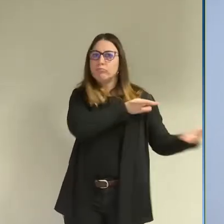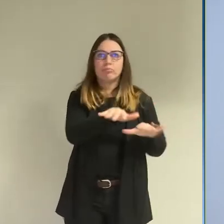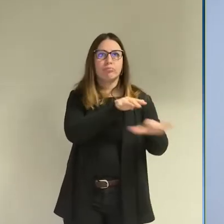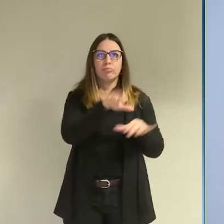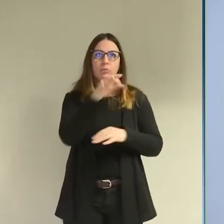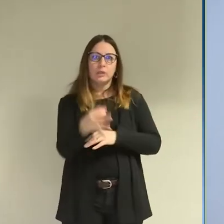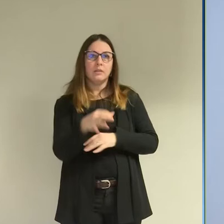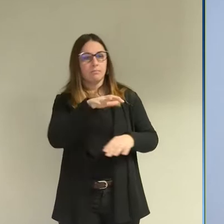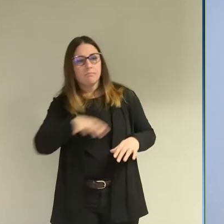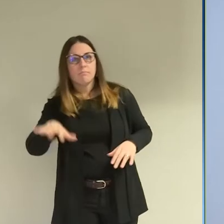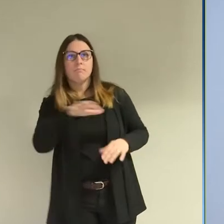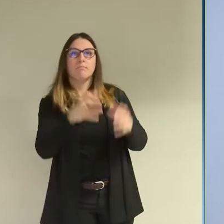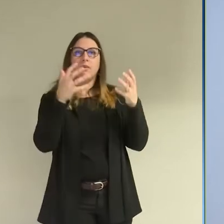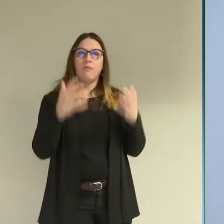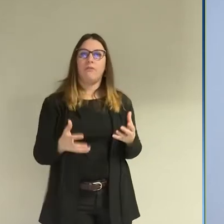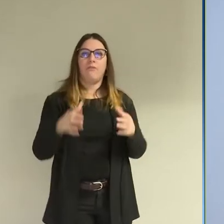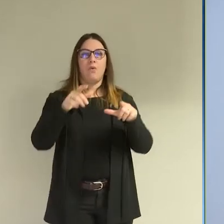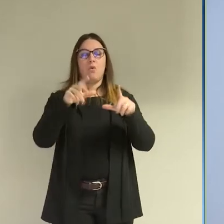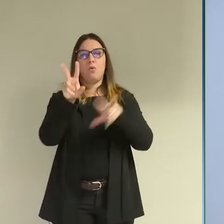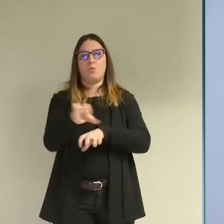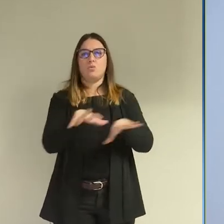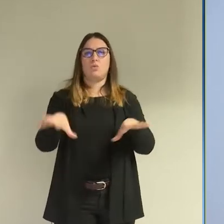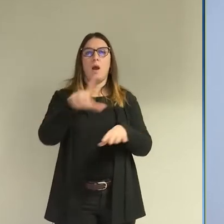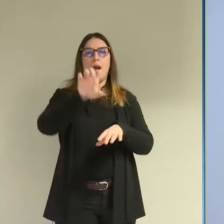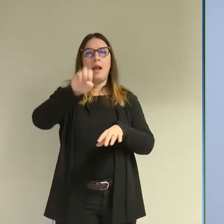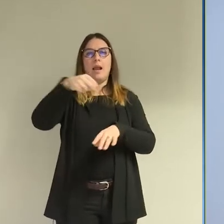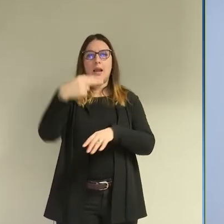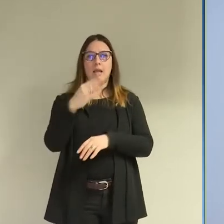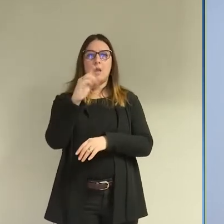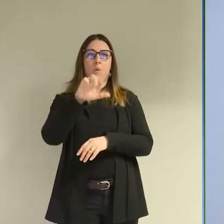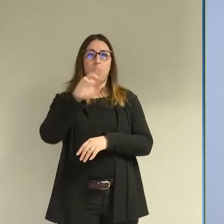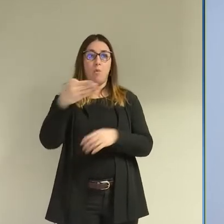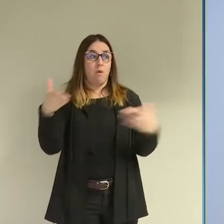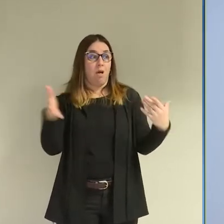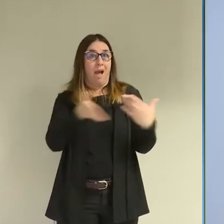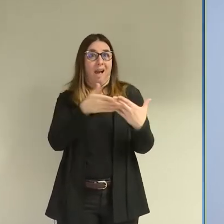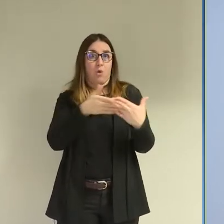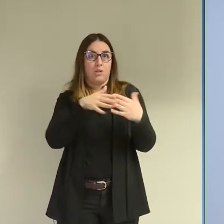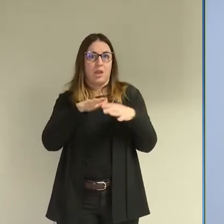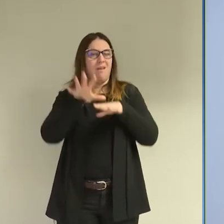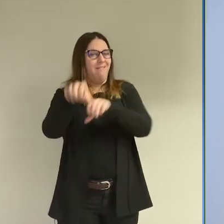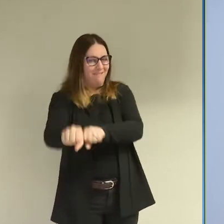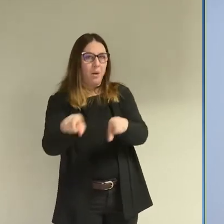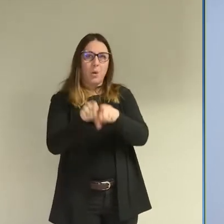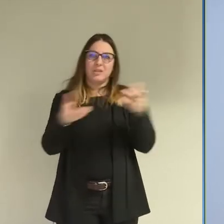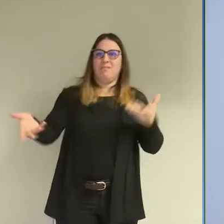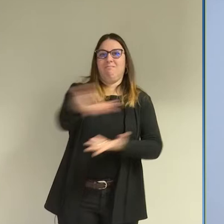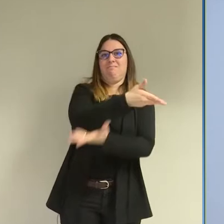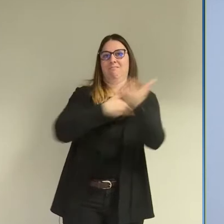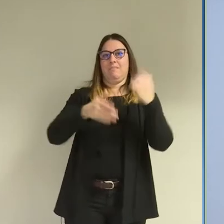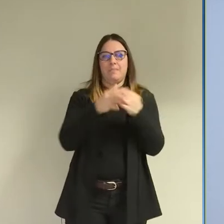dans l'aménagement du square léon blum en attenant à l'équipement l'espace les petits alpin